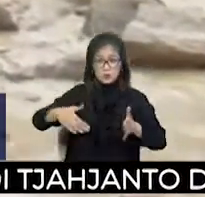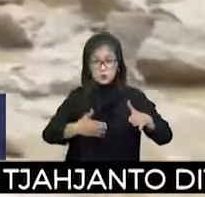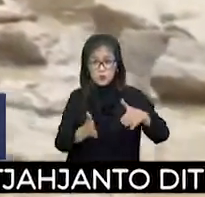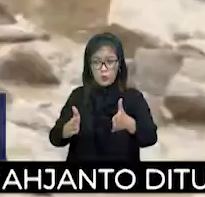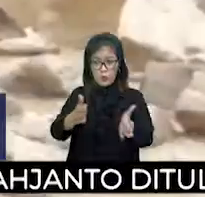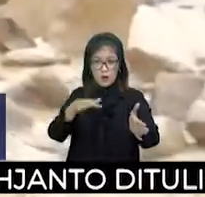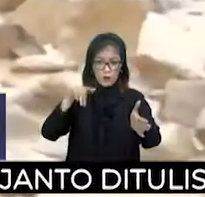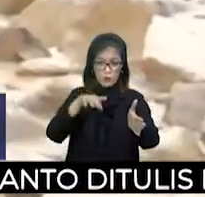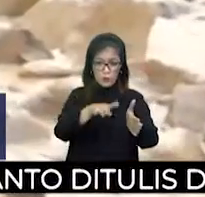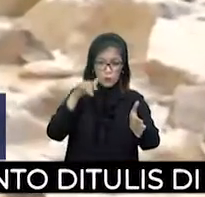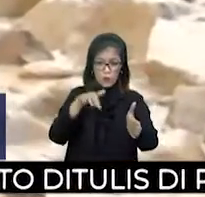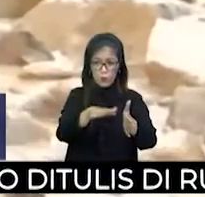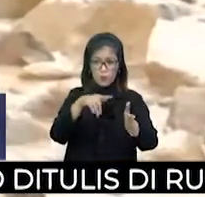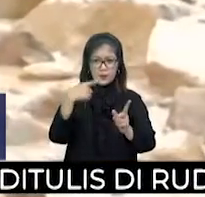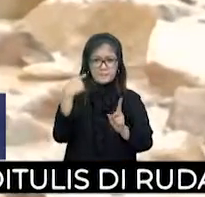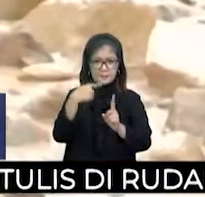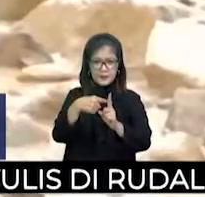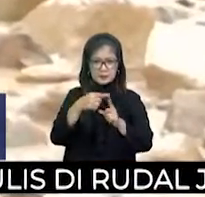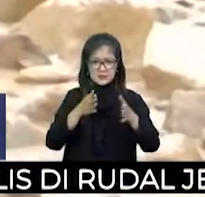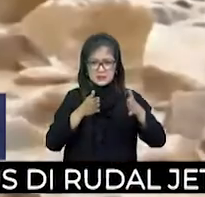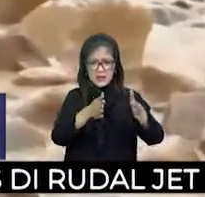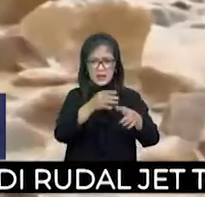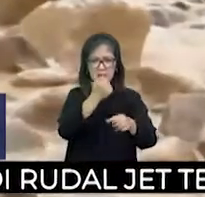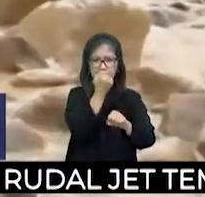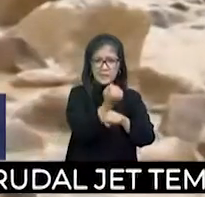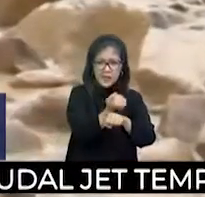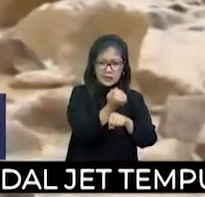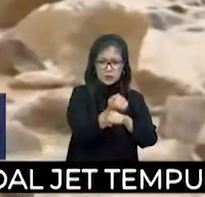jalan penghubung tertutup lumpur dan material batu.